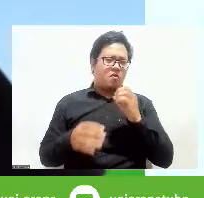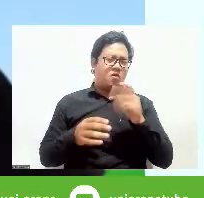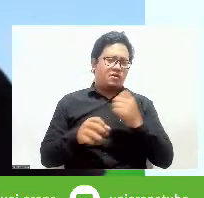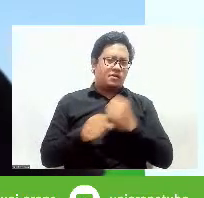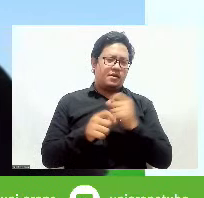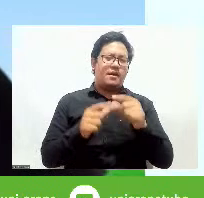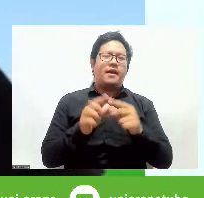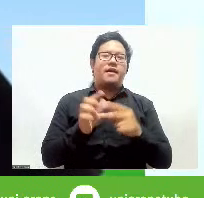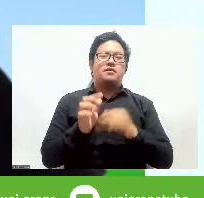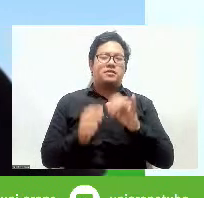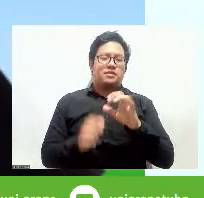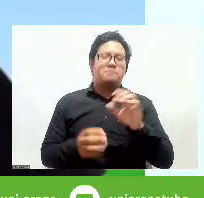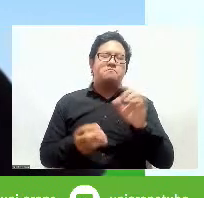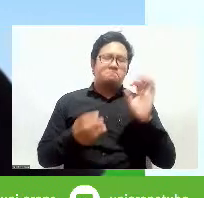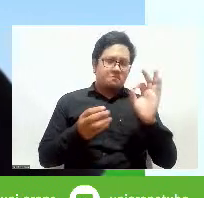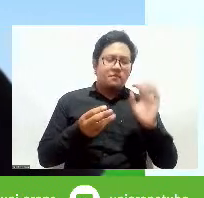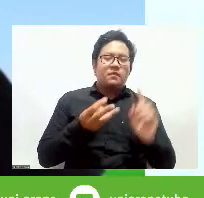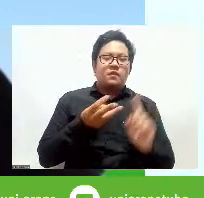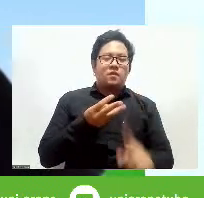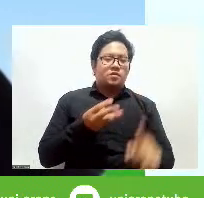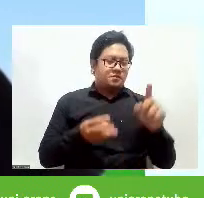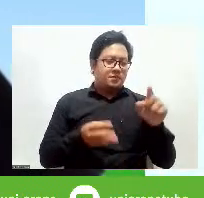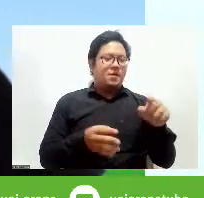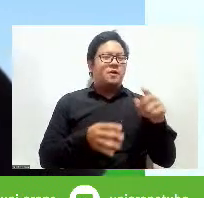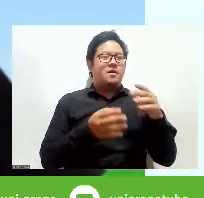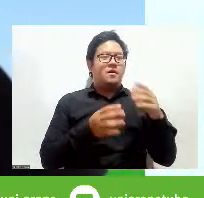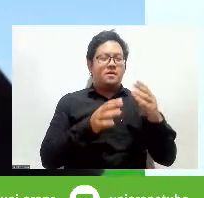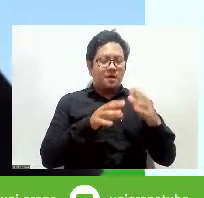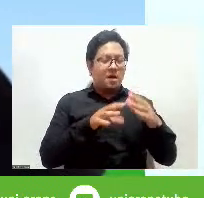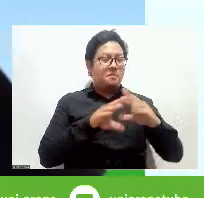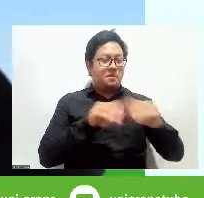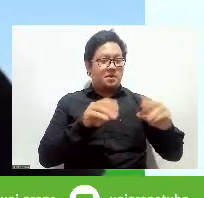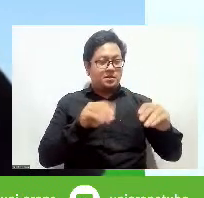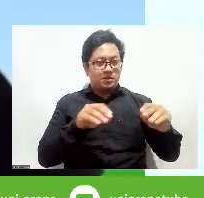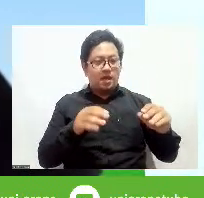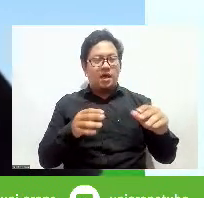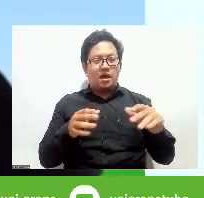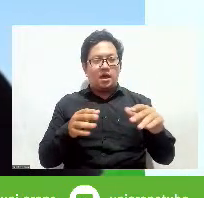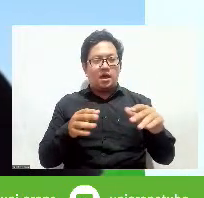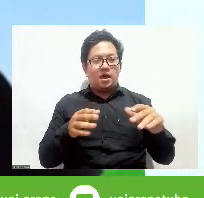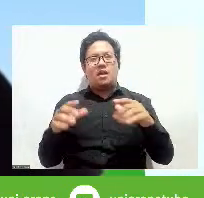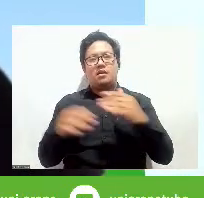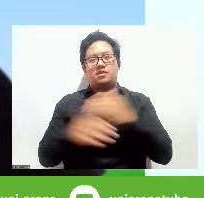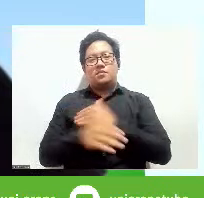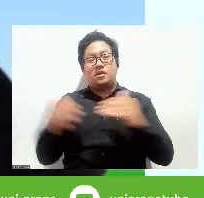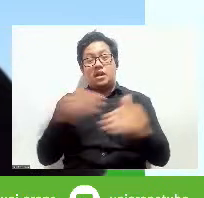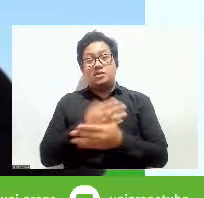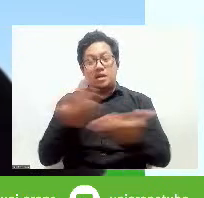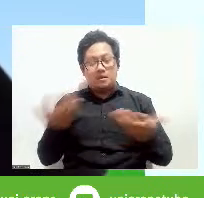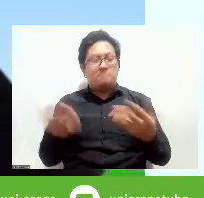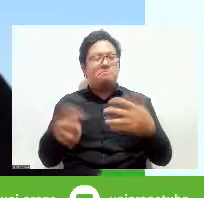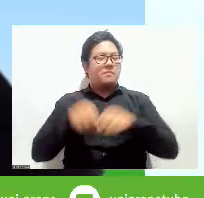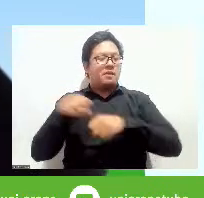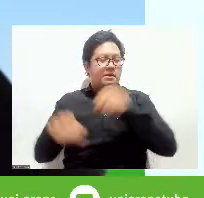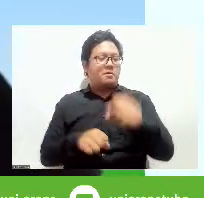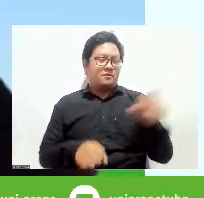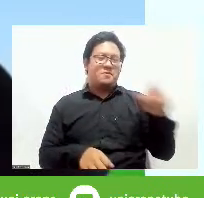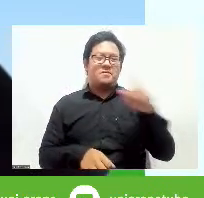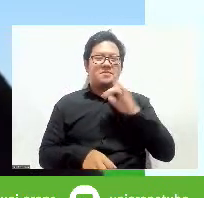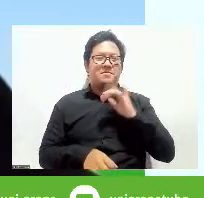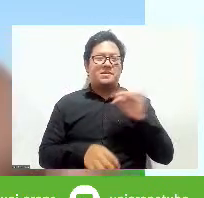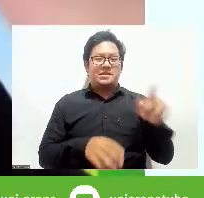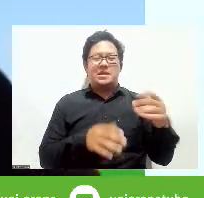ini kremi ini umatnya Pak Putut Nih pasti ini bagus menanam pohon juga nih Christian Wow